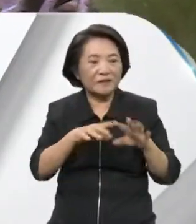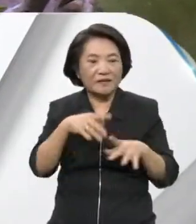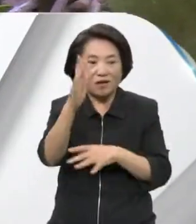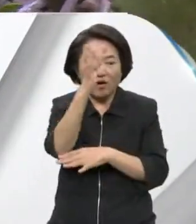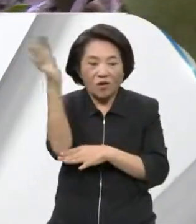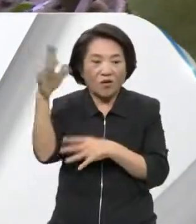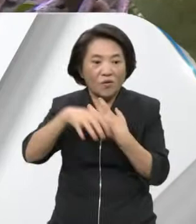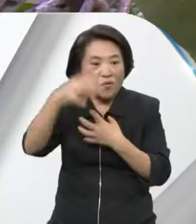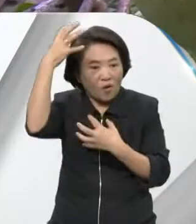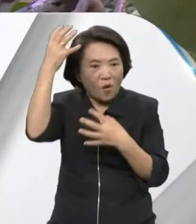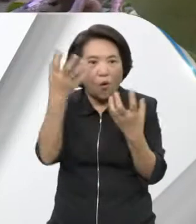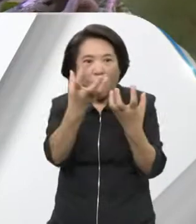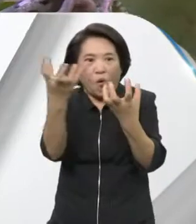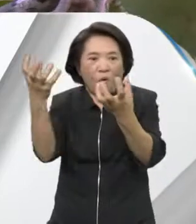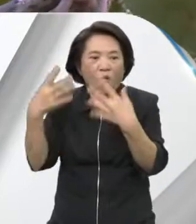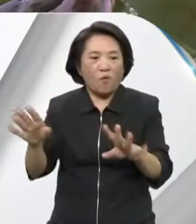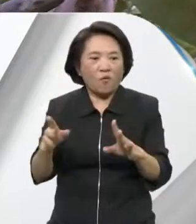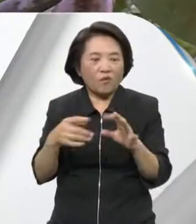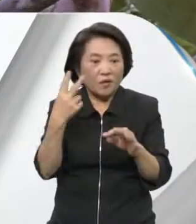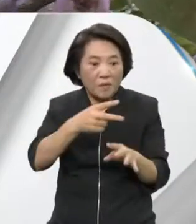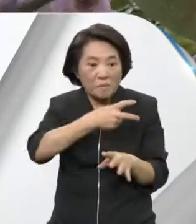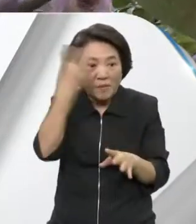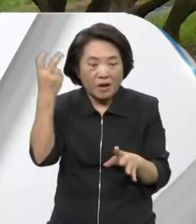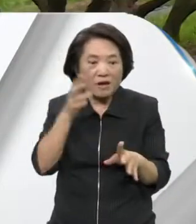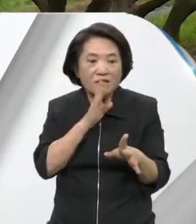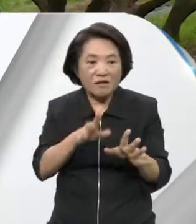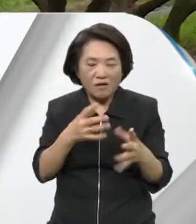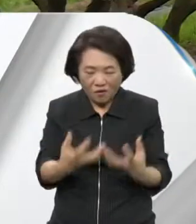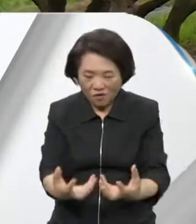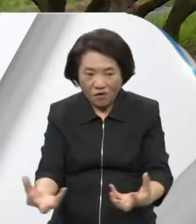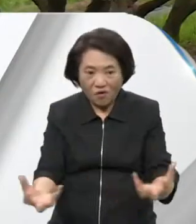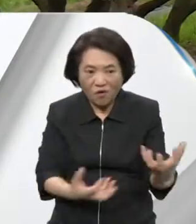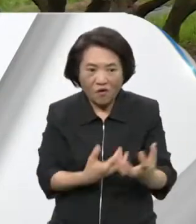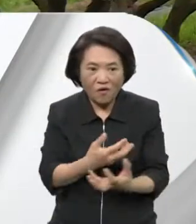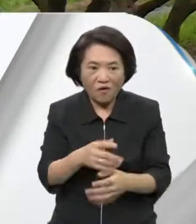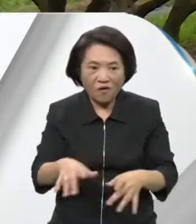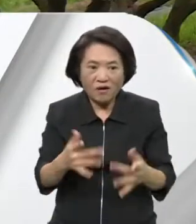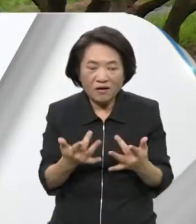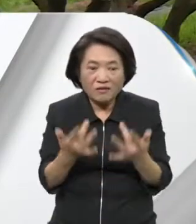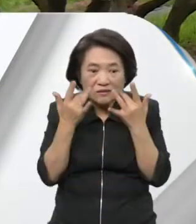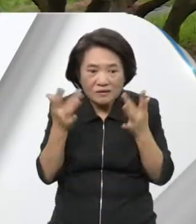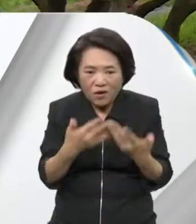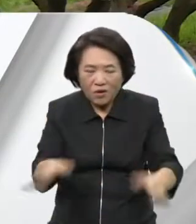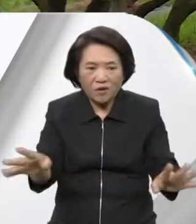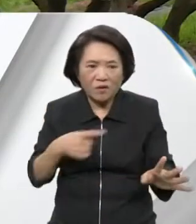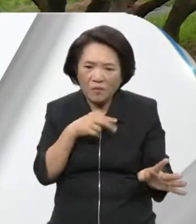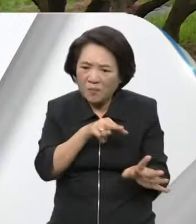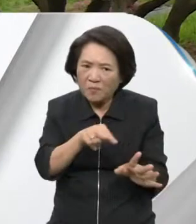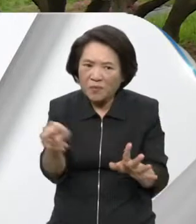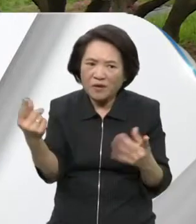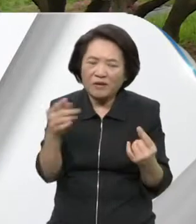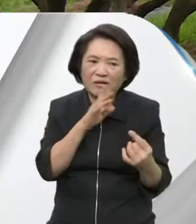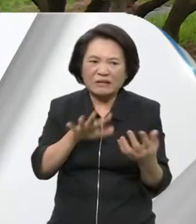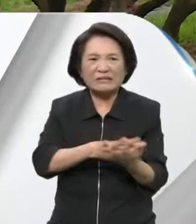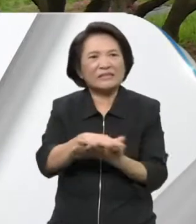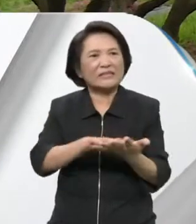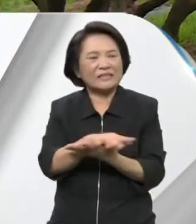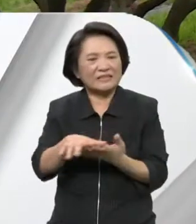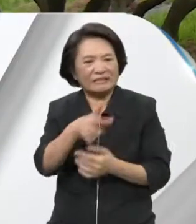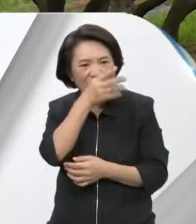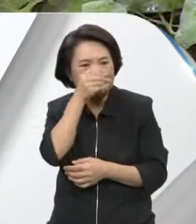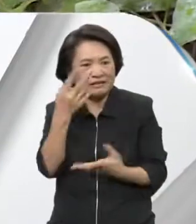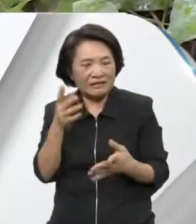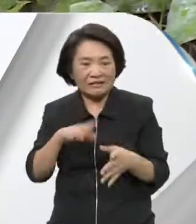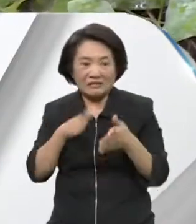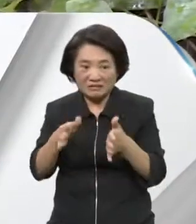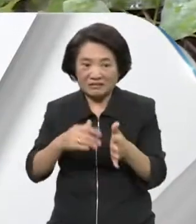地度文旦达到冬天，还是发现规天内方做下系无相关的植物，也都看起来像系插错的植物，对